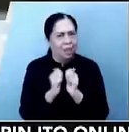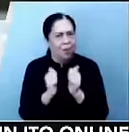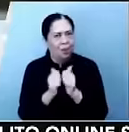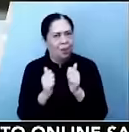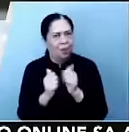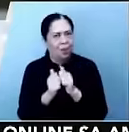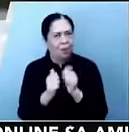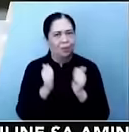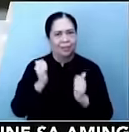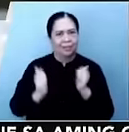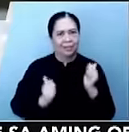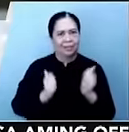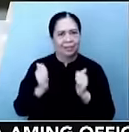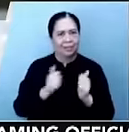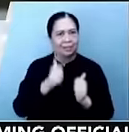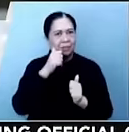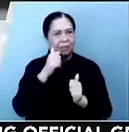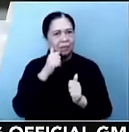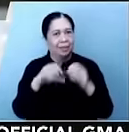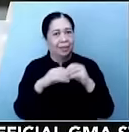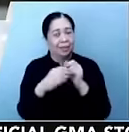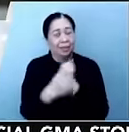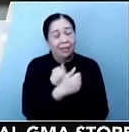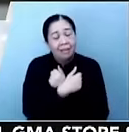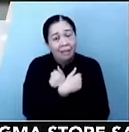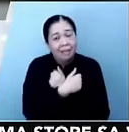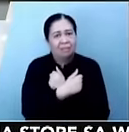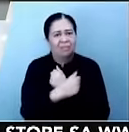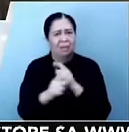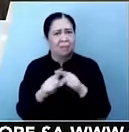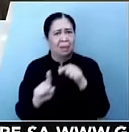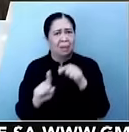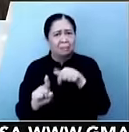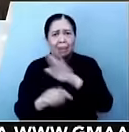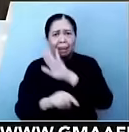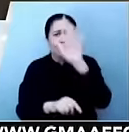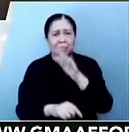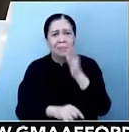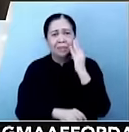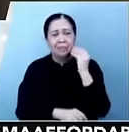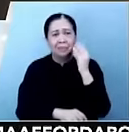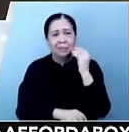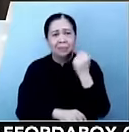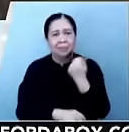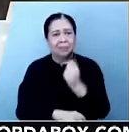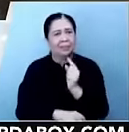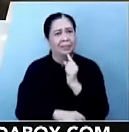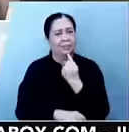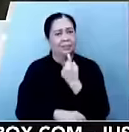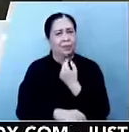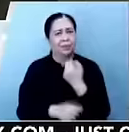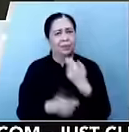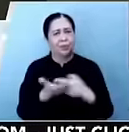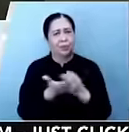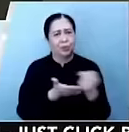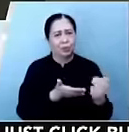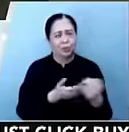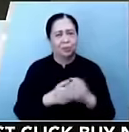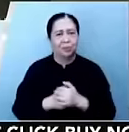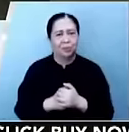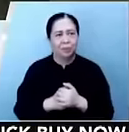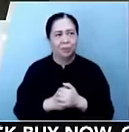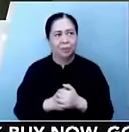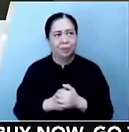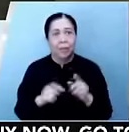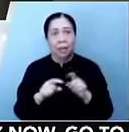iaarte ang babaeng in love gayong hindi pa siya nagkakaroon ng seryosong relasyon. Bilang tao naman